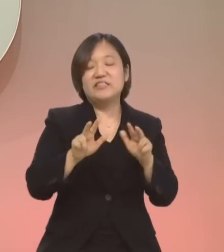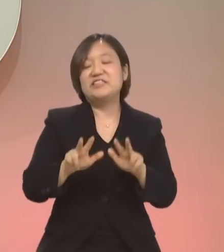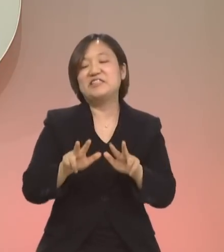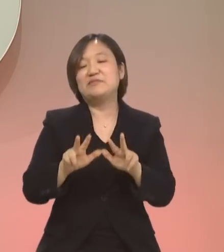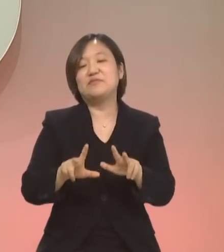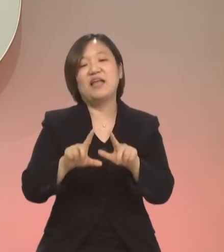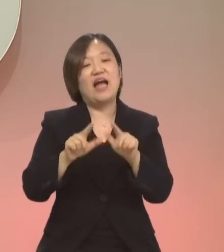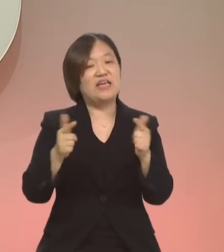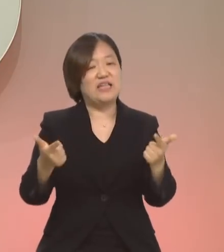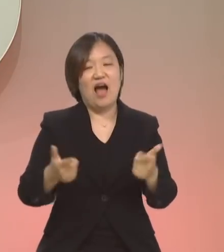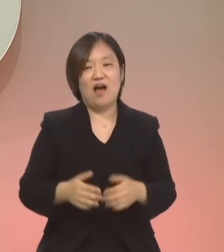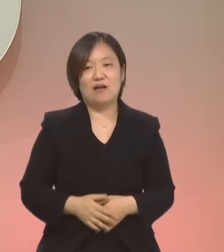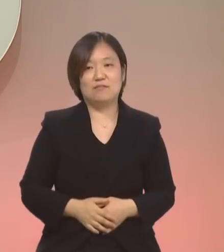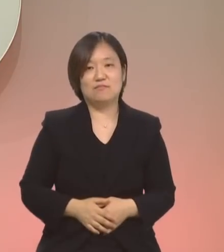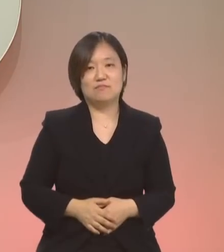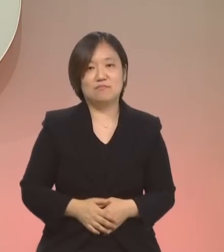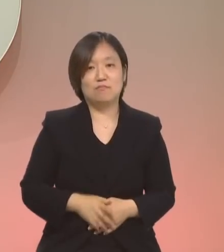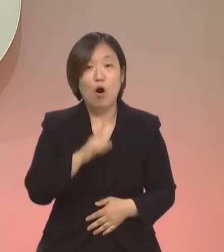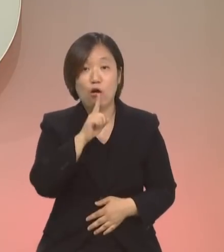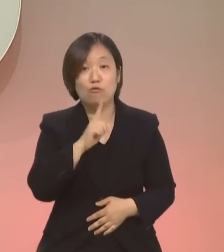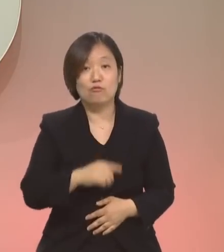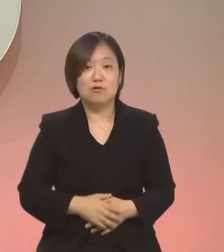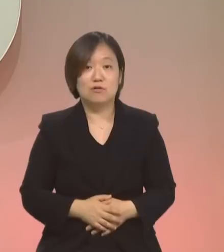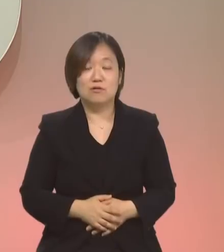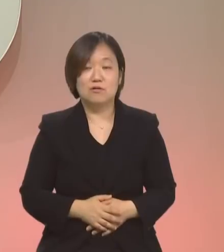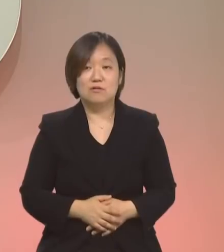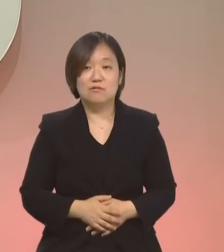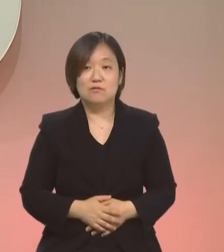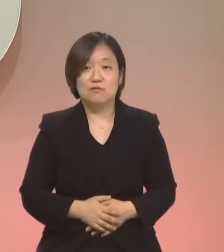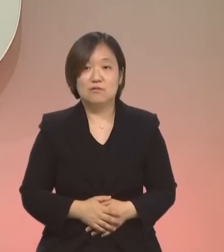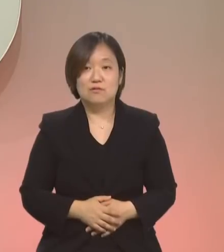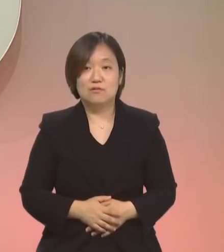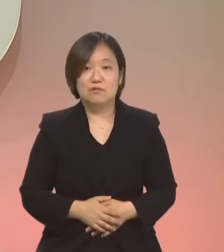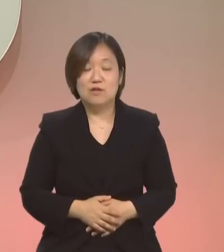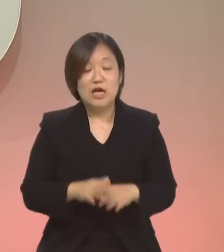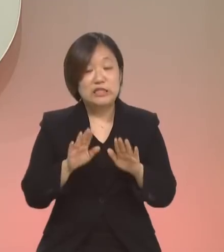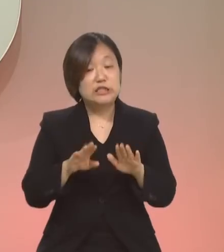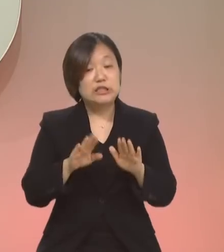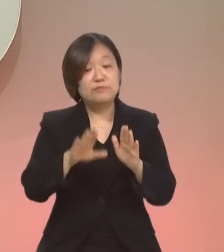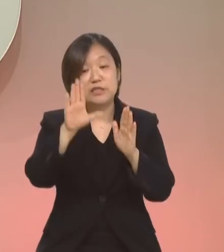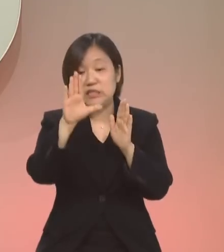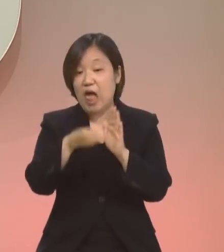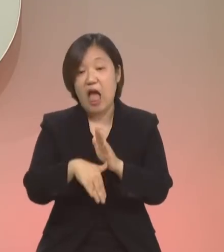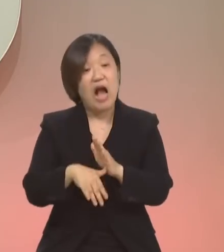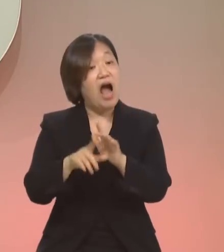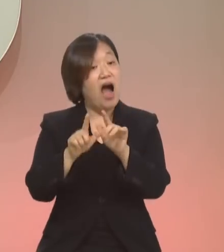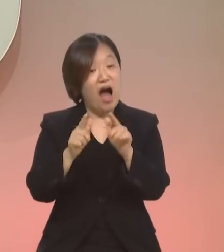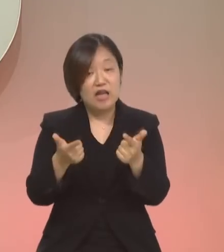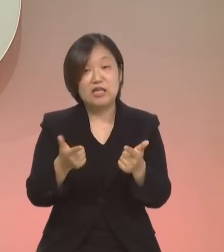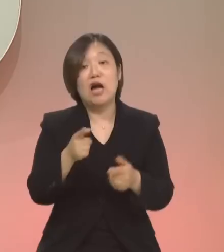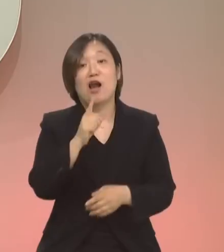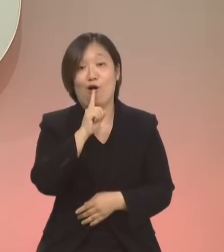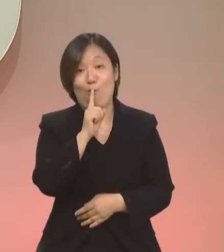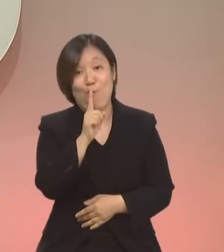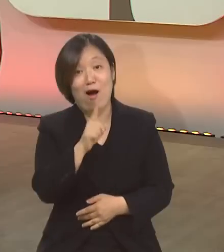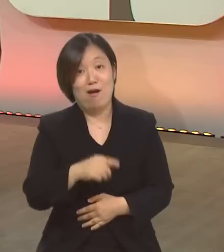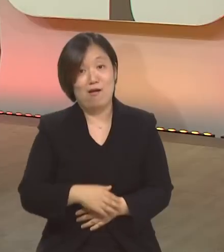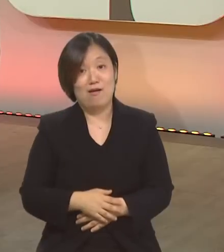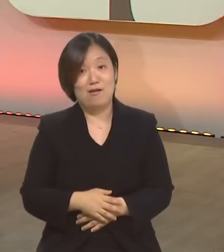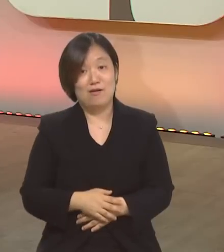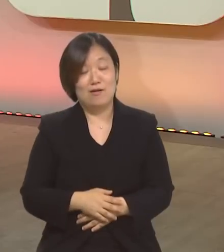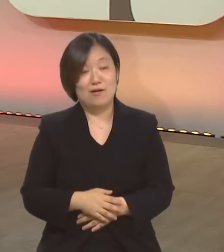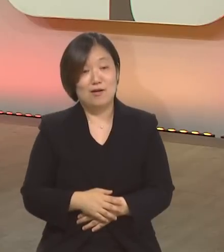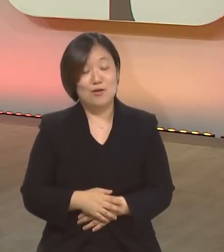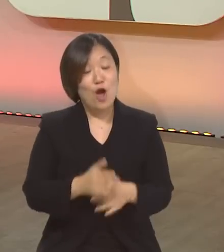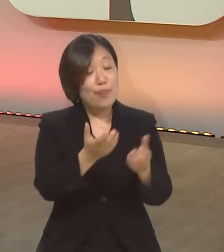아직은 때가 아니다 이런 말씀을 하더래요 잘 기억해 두세요 냄비 동그란 냄비 세 개를